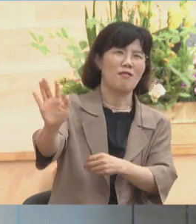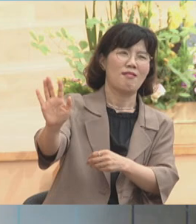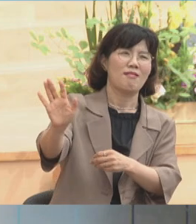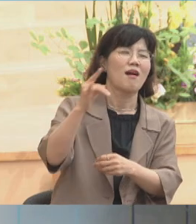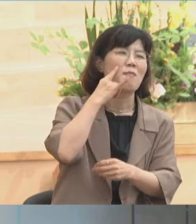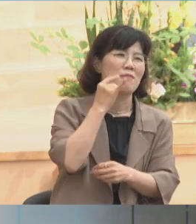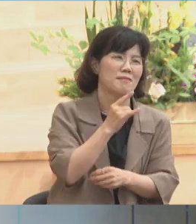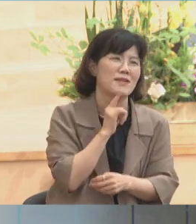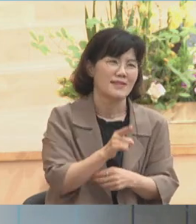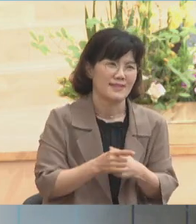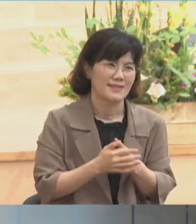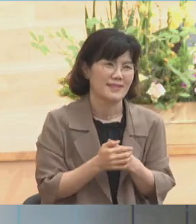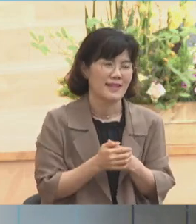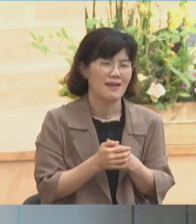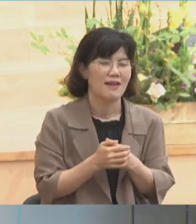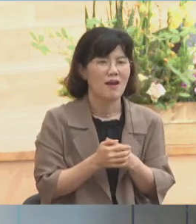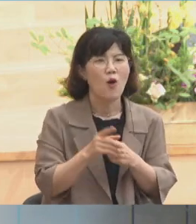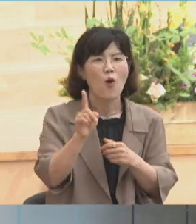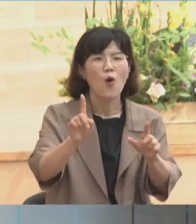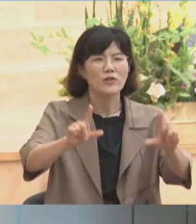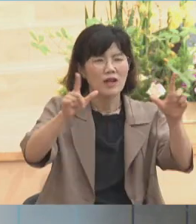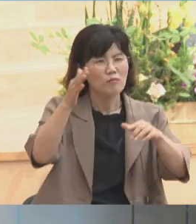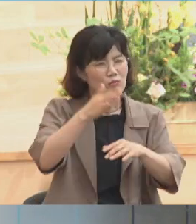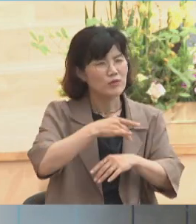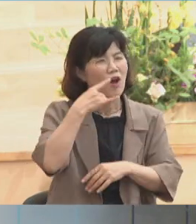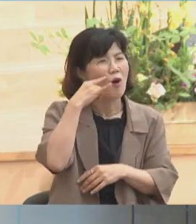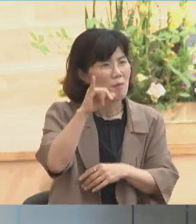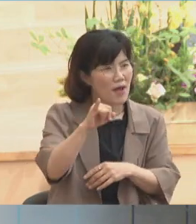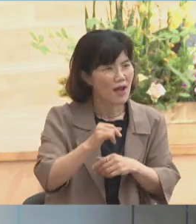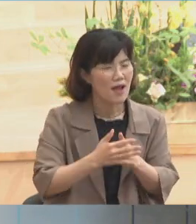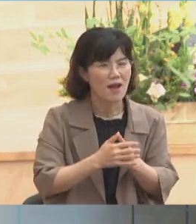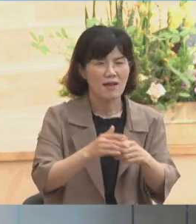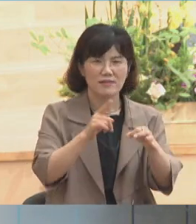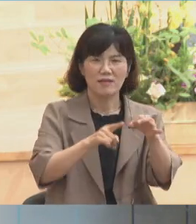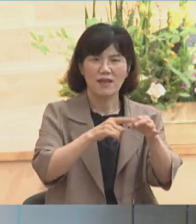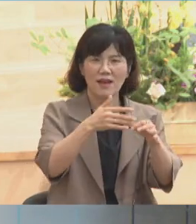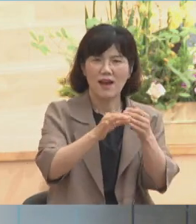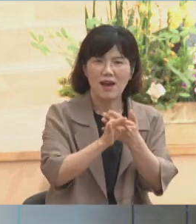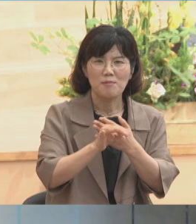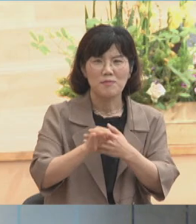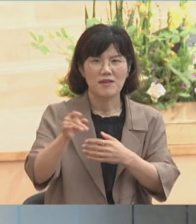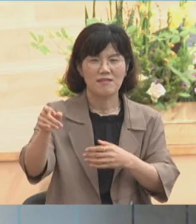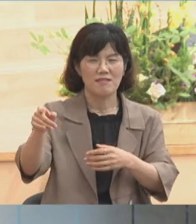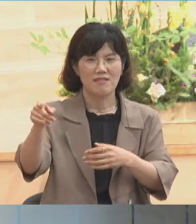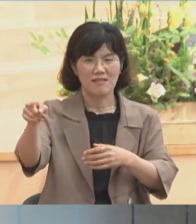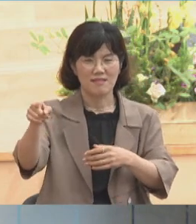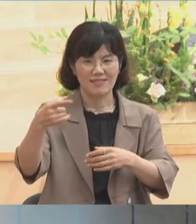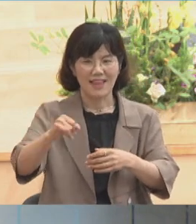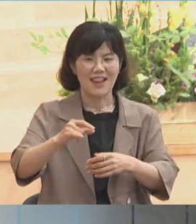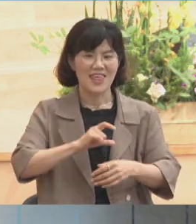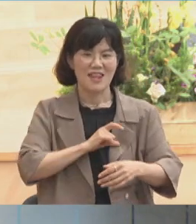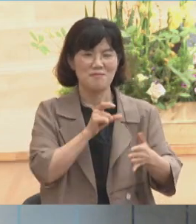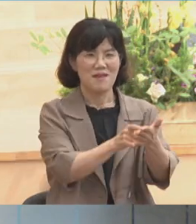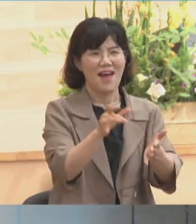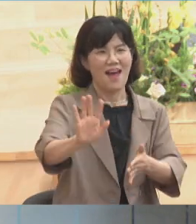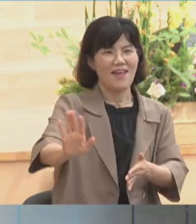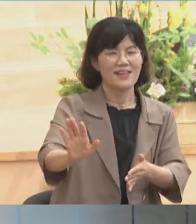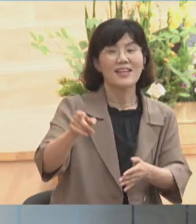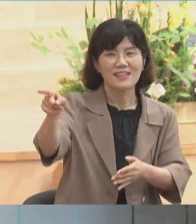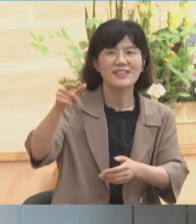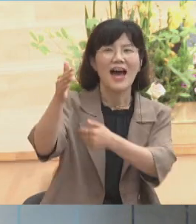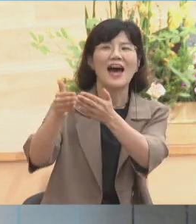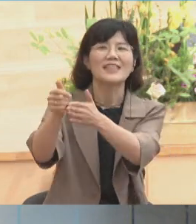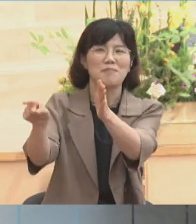치시던 엄마. 그런데 어느 날부터 엄마가 절에 가면 너의 이름은 이제 절에 안 올린다. 너는